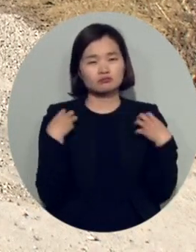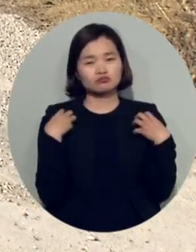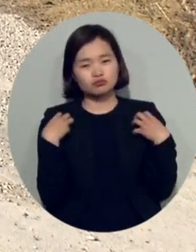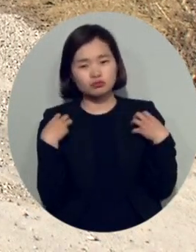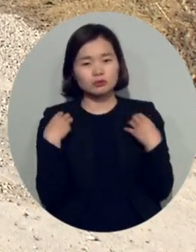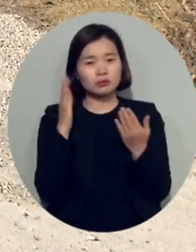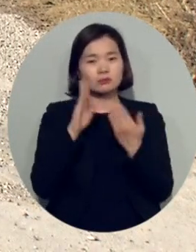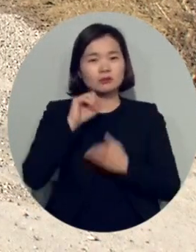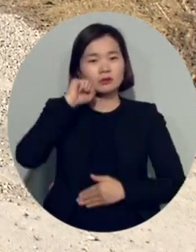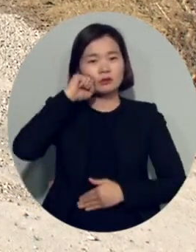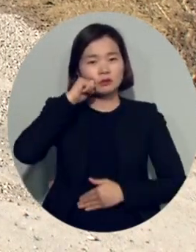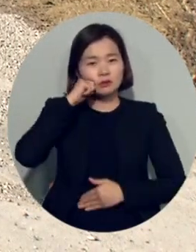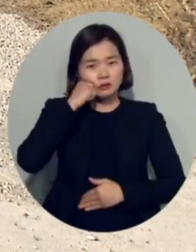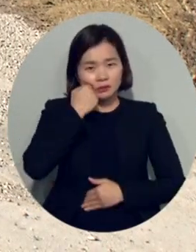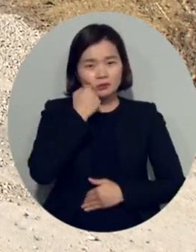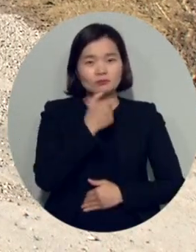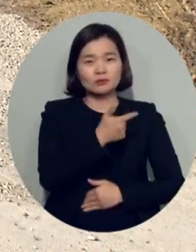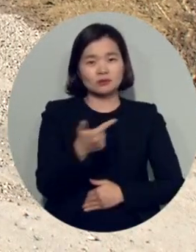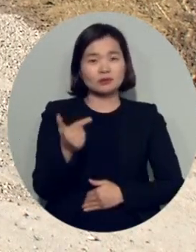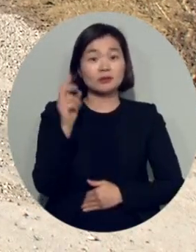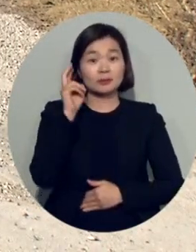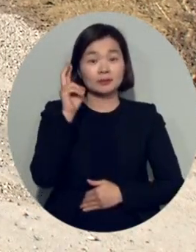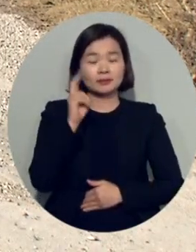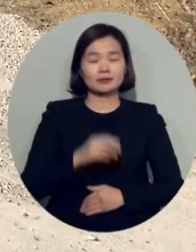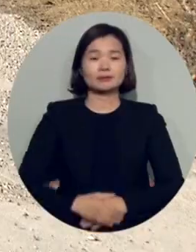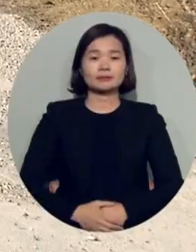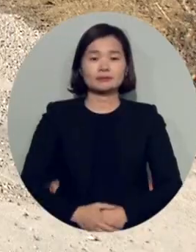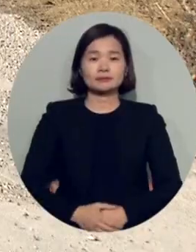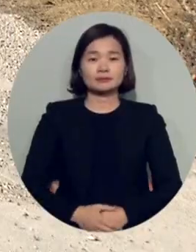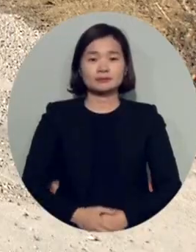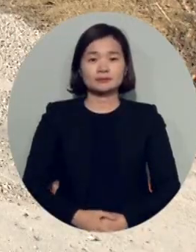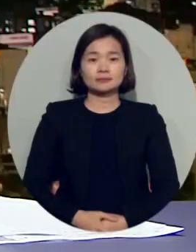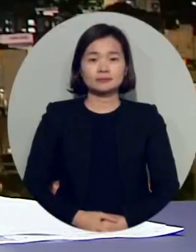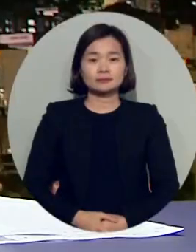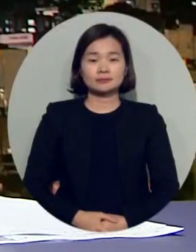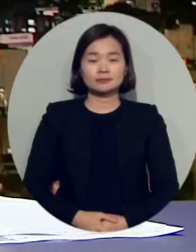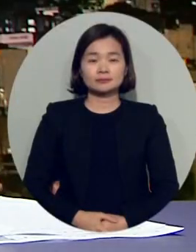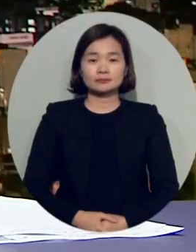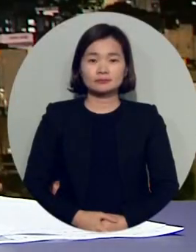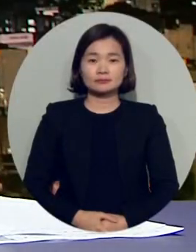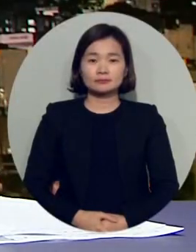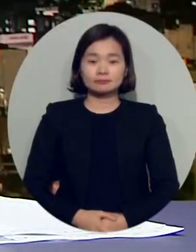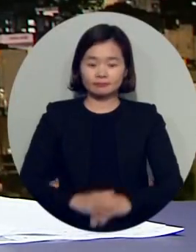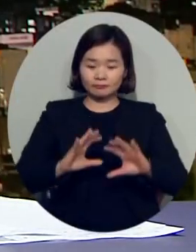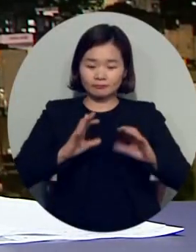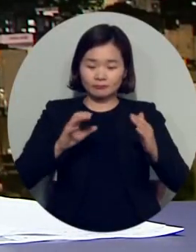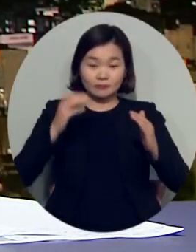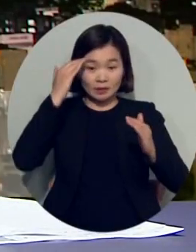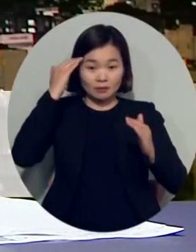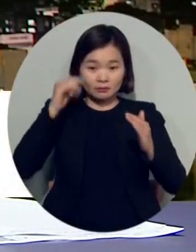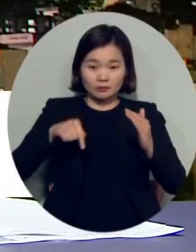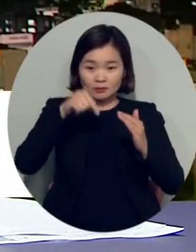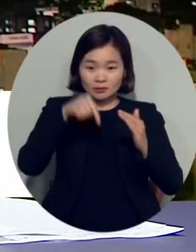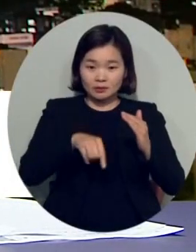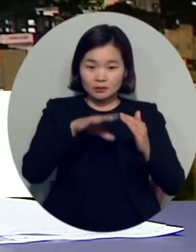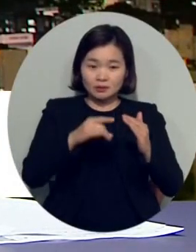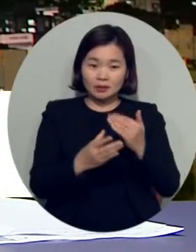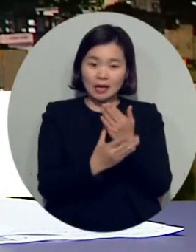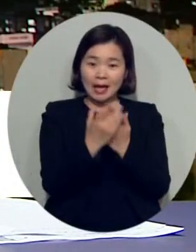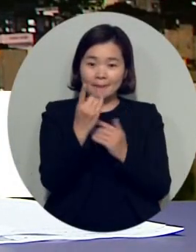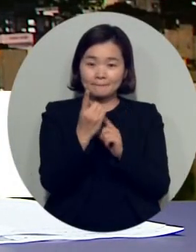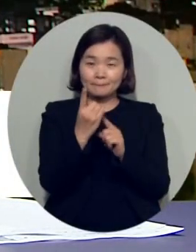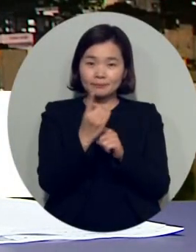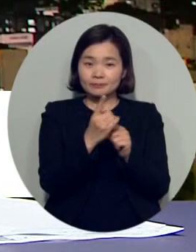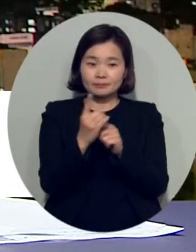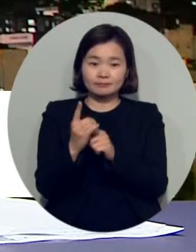어려움이 예상됩니다. MBC 뉴스 김건엽입니다. 국내 최초로 합성 항원